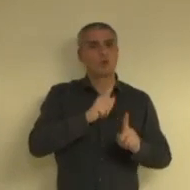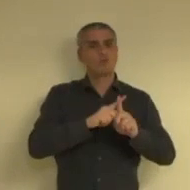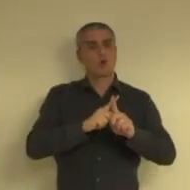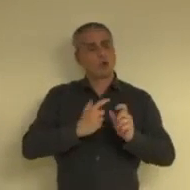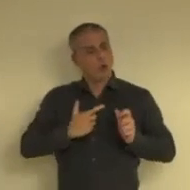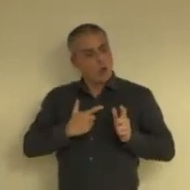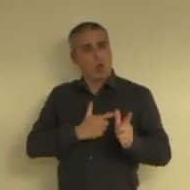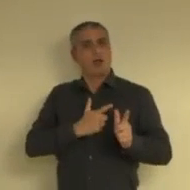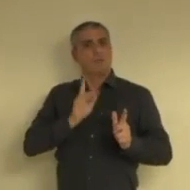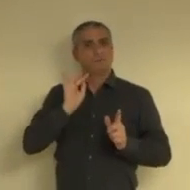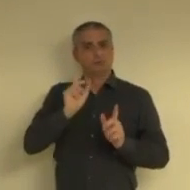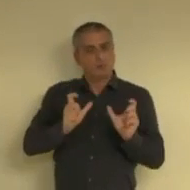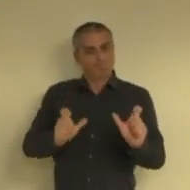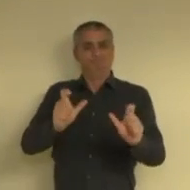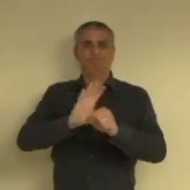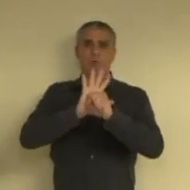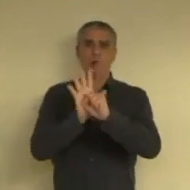לוחם במערכה נגד הקורונה.